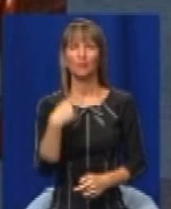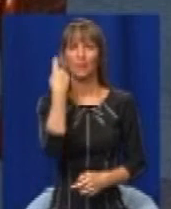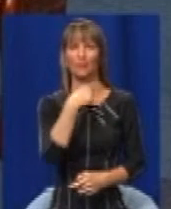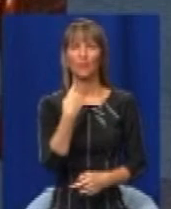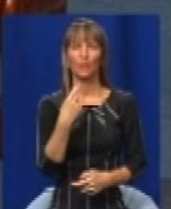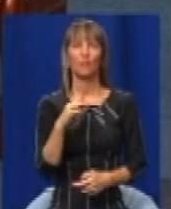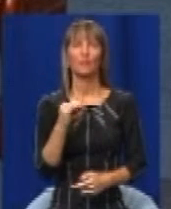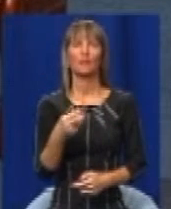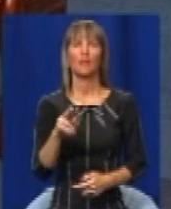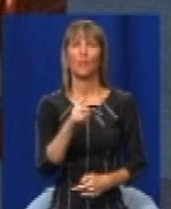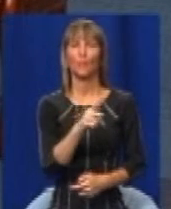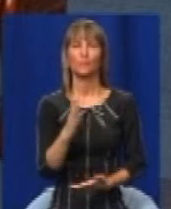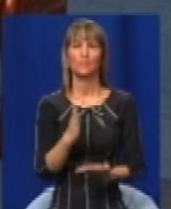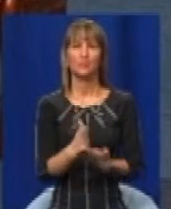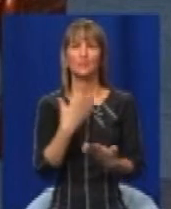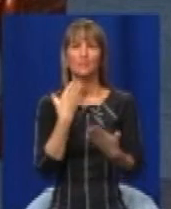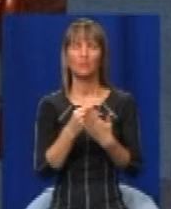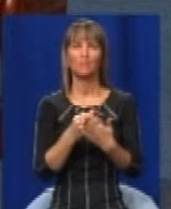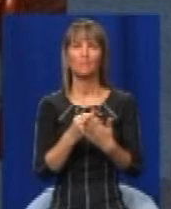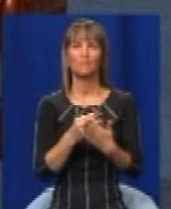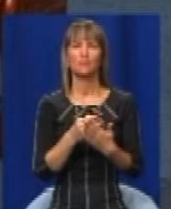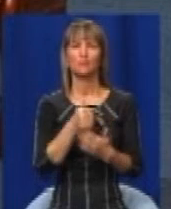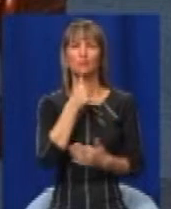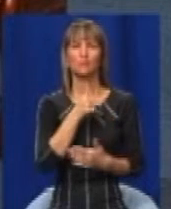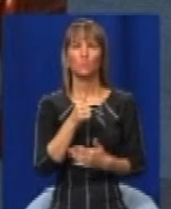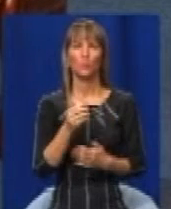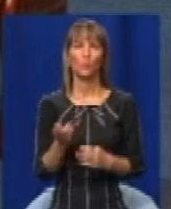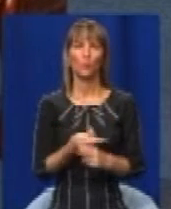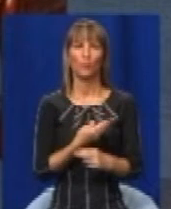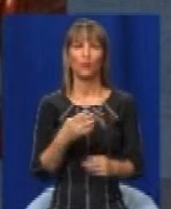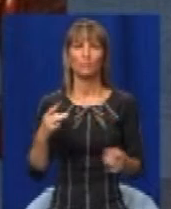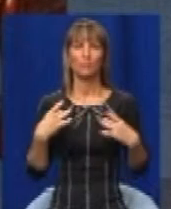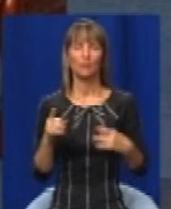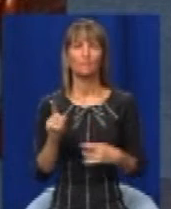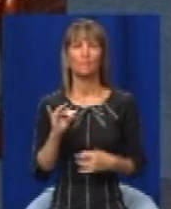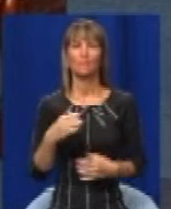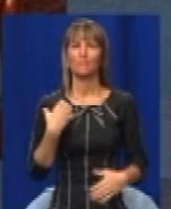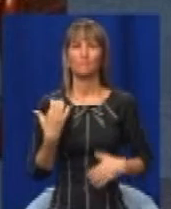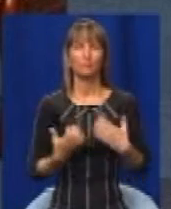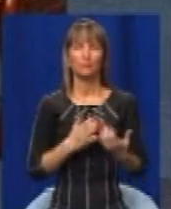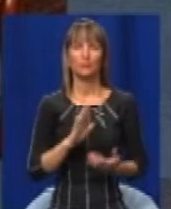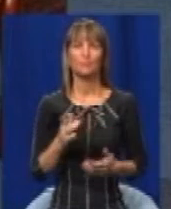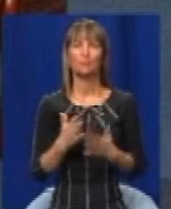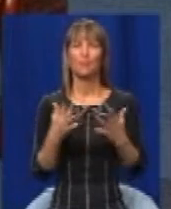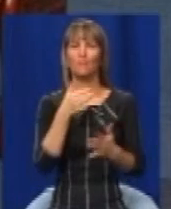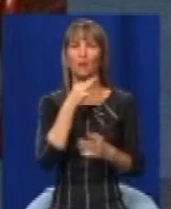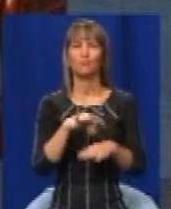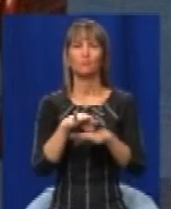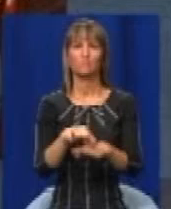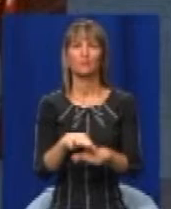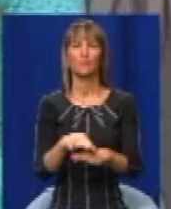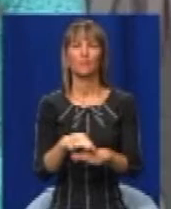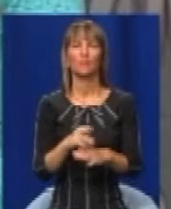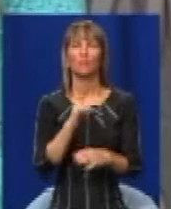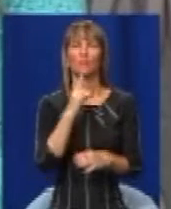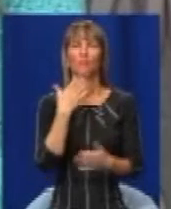індивідуальна, і для кожної є свої певні методи зняти стрес, або взагалі не панікувати, більше проводити час якось